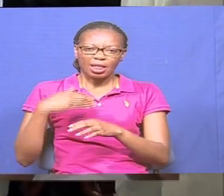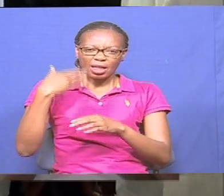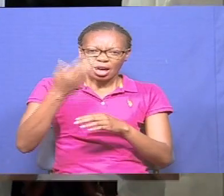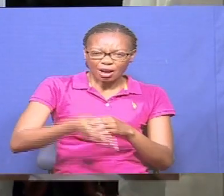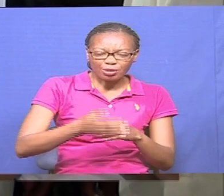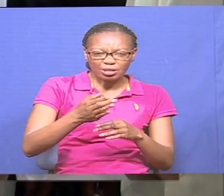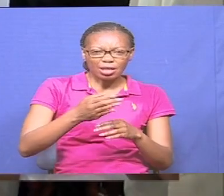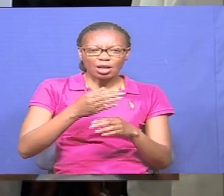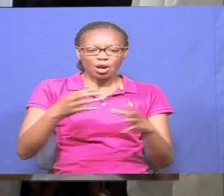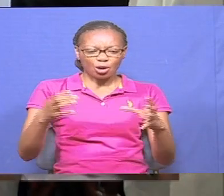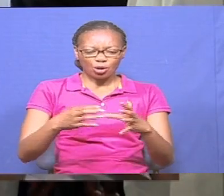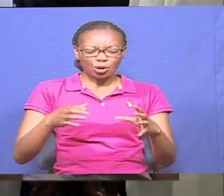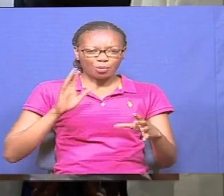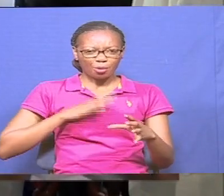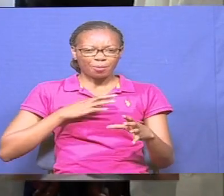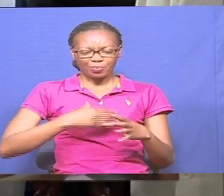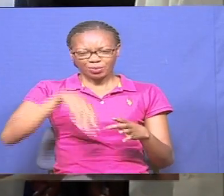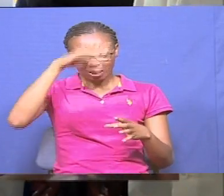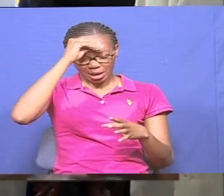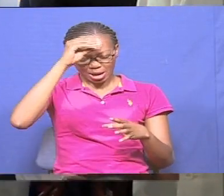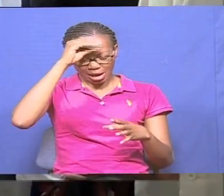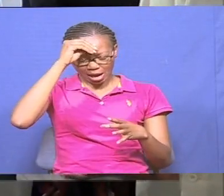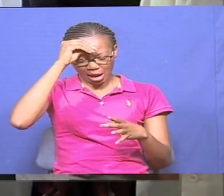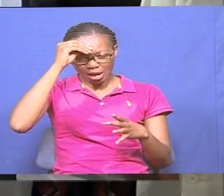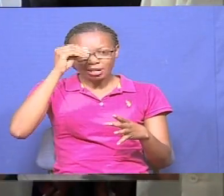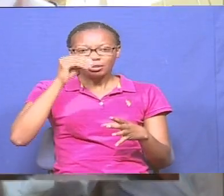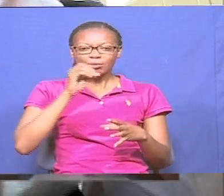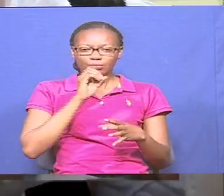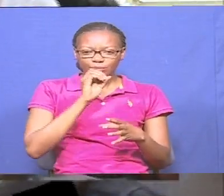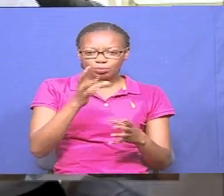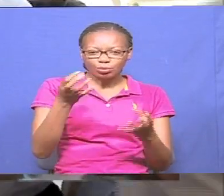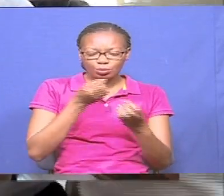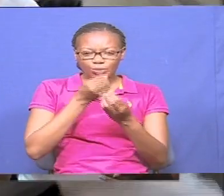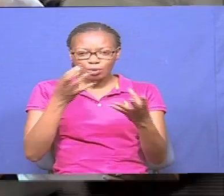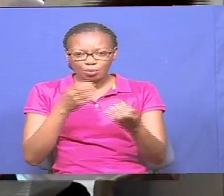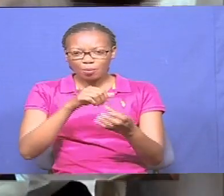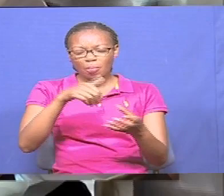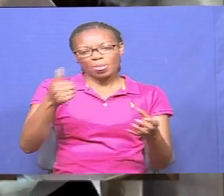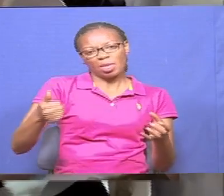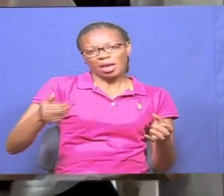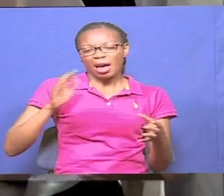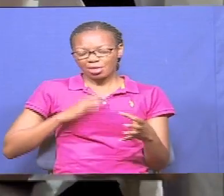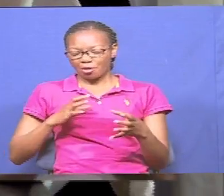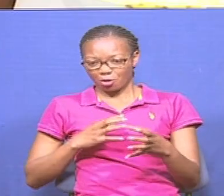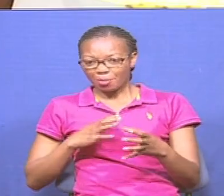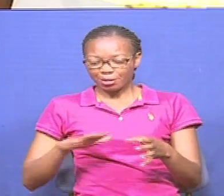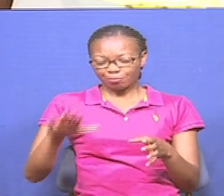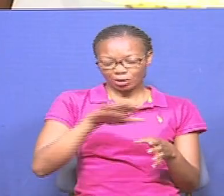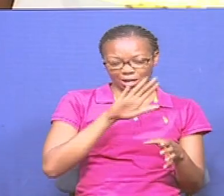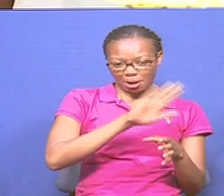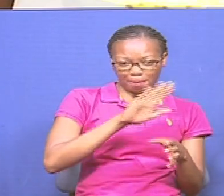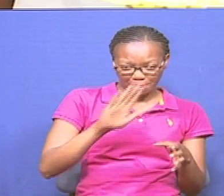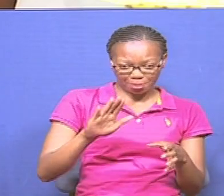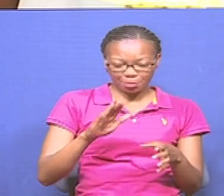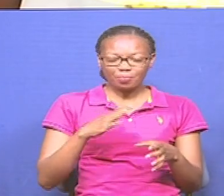ipoe. Baada ya kujifunza hayo yote, Helen alikuwa na mwito huu kwa wakulima haswa wa eneo lake. Ninge